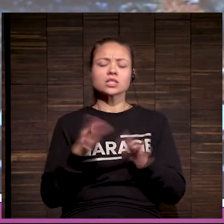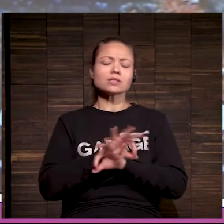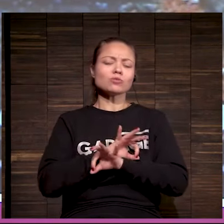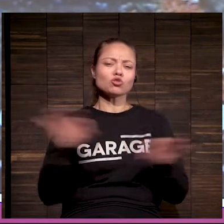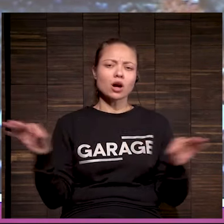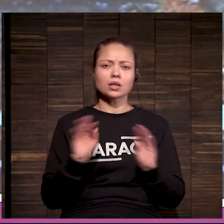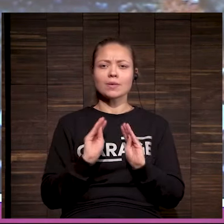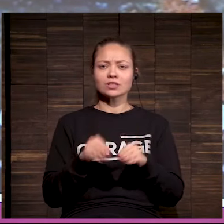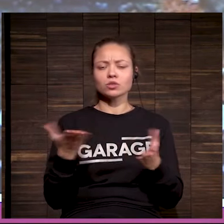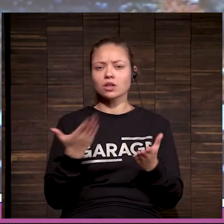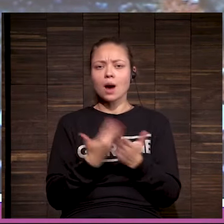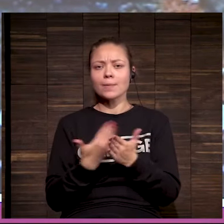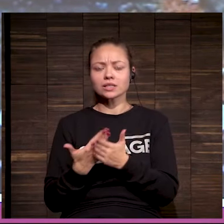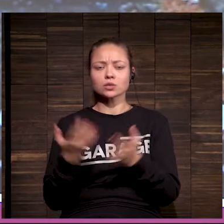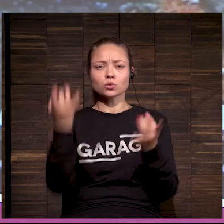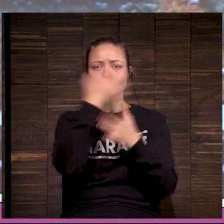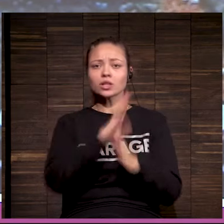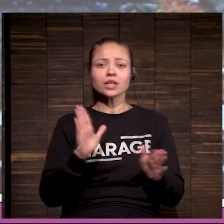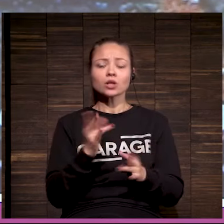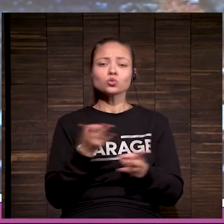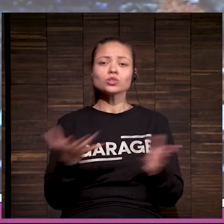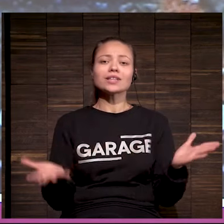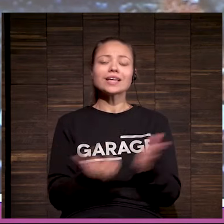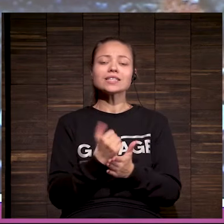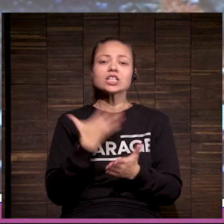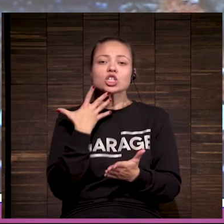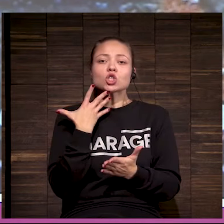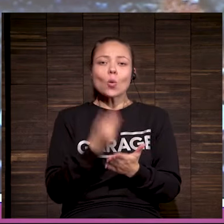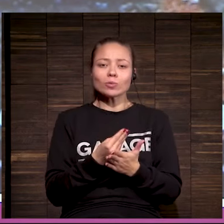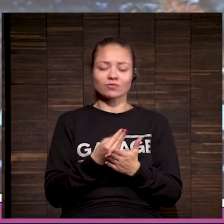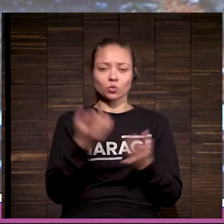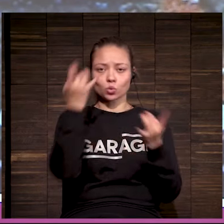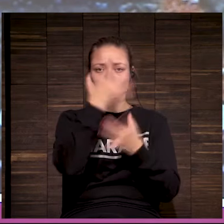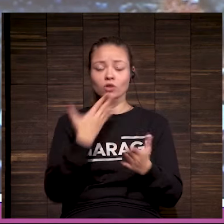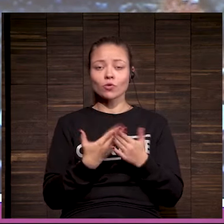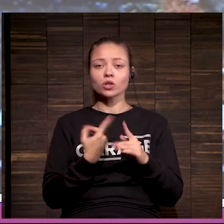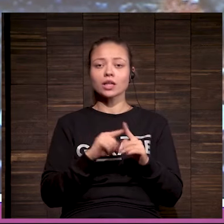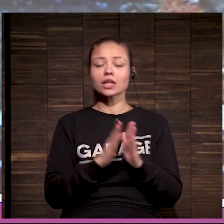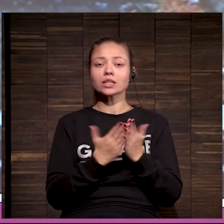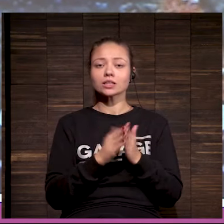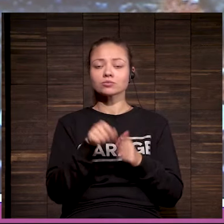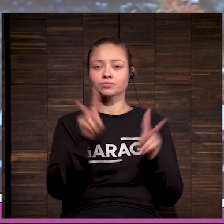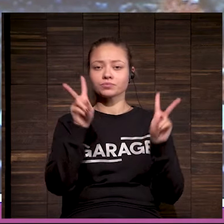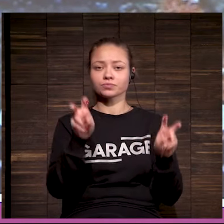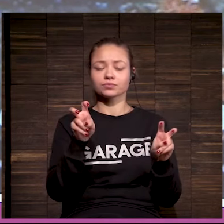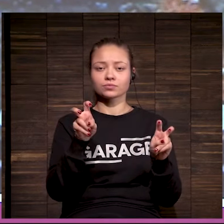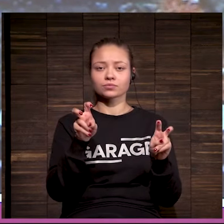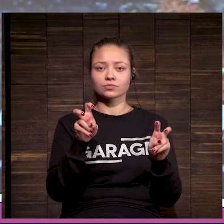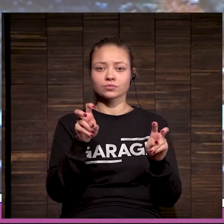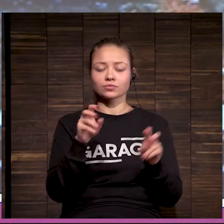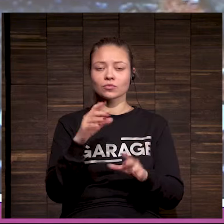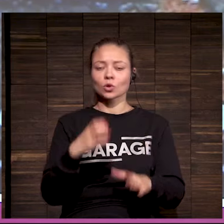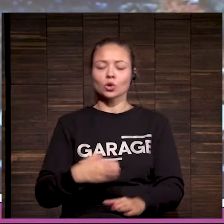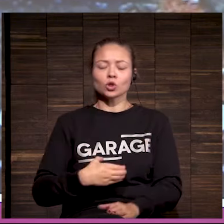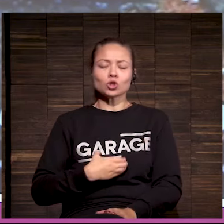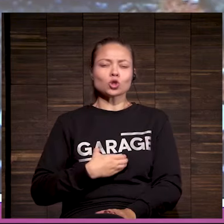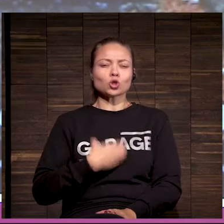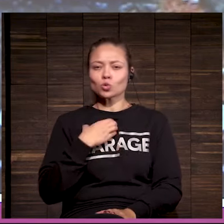образцы культуры а про то что надо найти собственную культуру вот эта книга которые называются жуткие